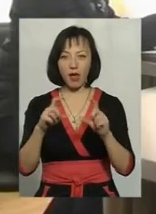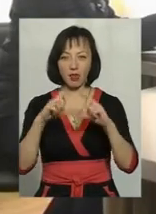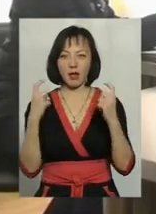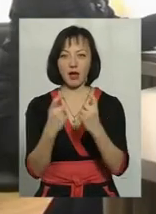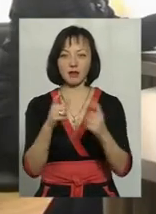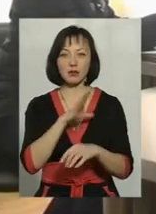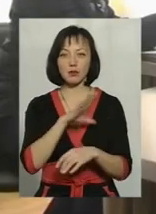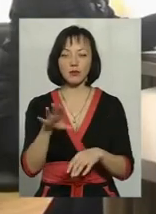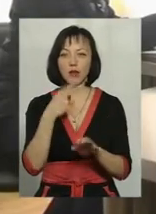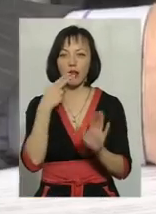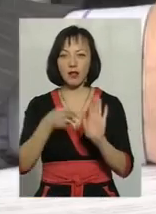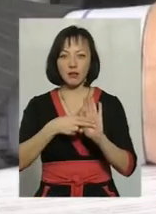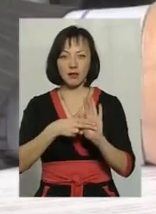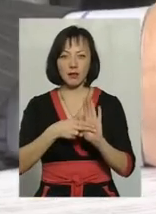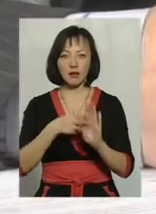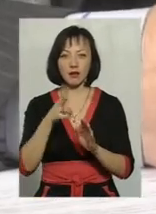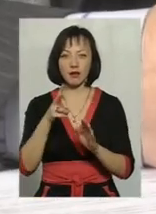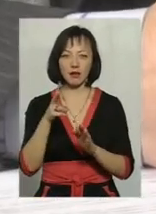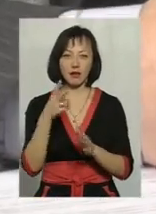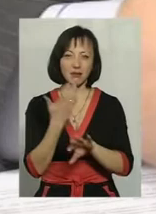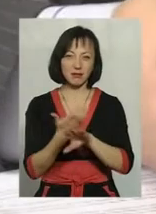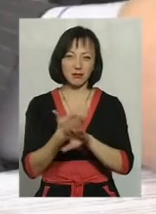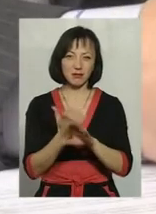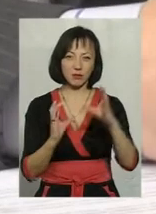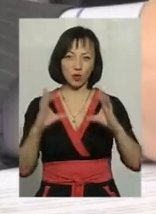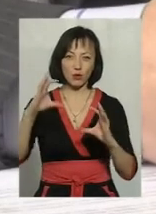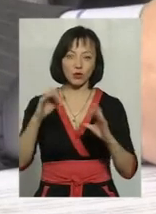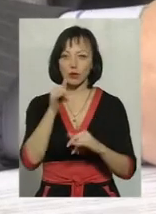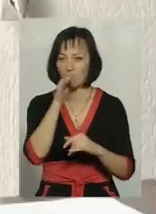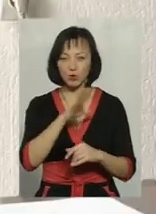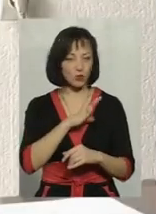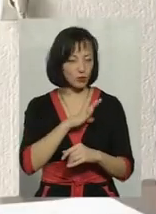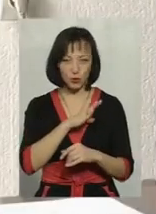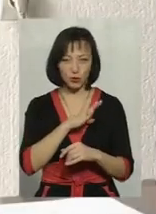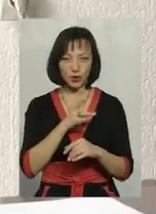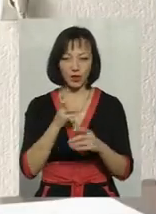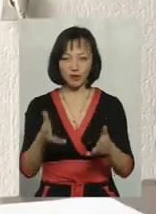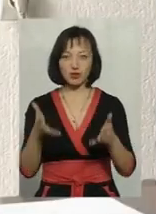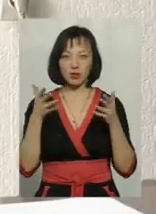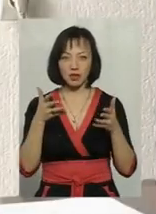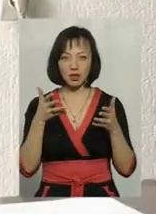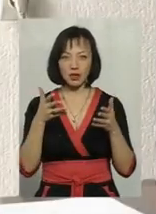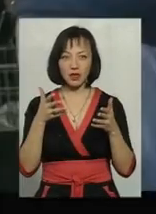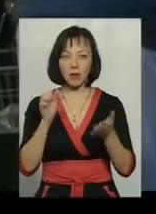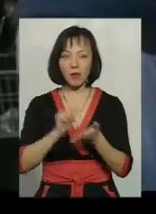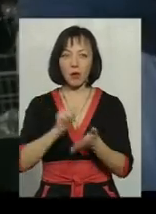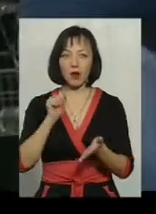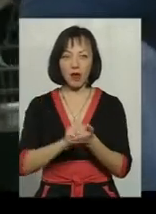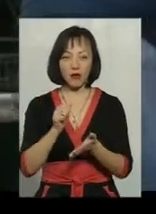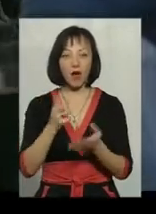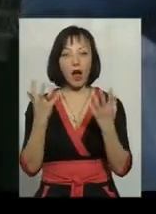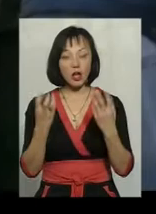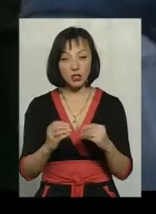бути вона приклеєна, неохайно скошено, не можуть бути нечіткі відбивки поліграфії. А ще